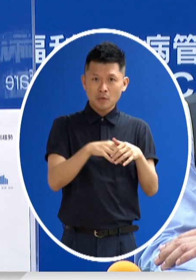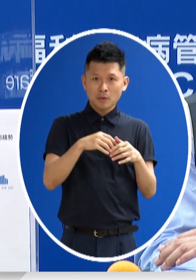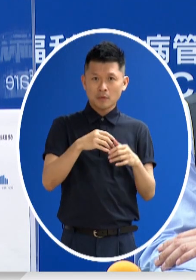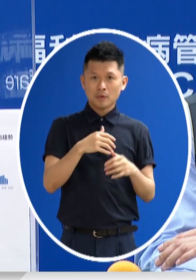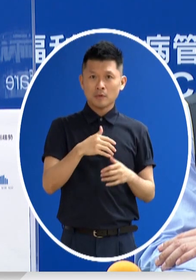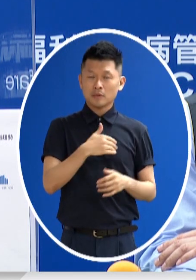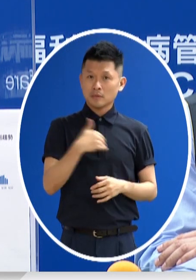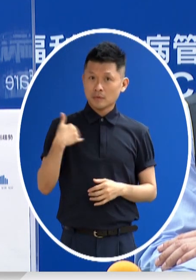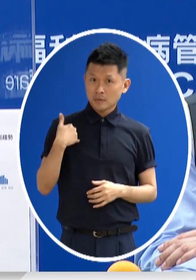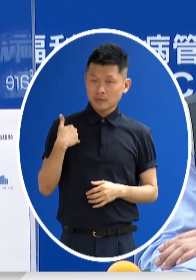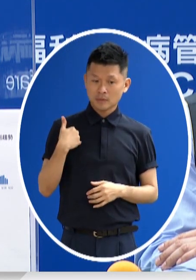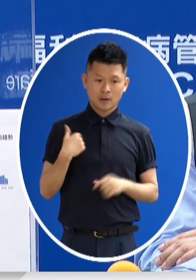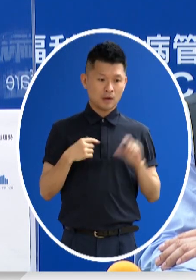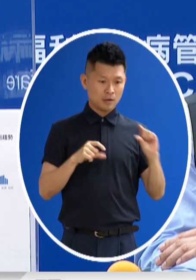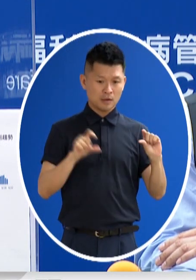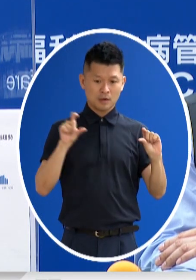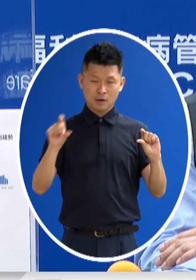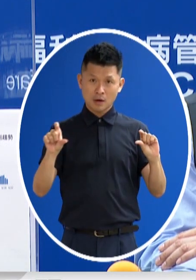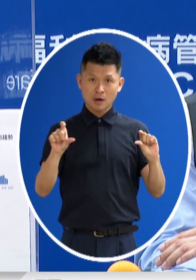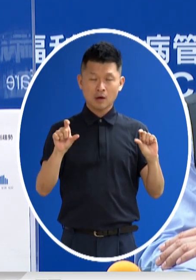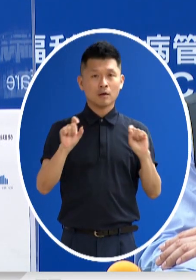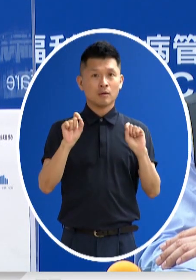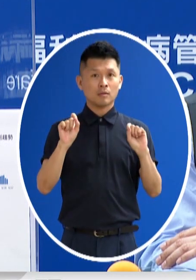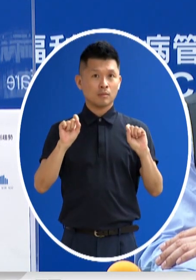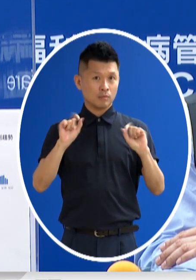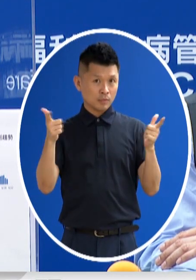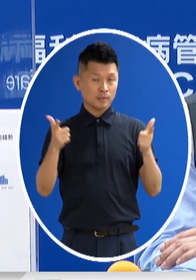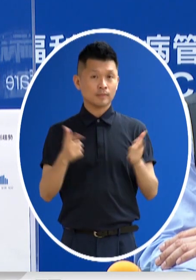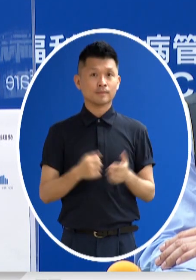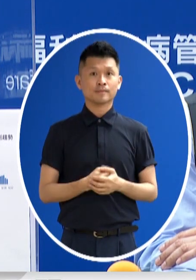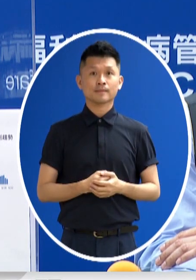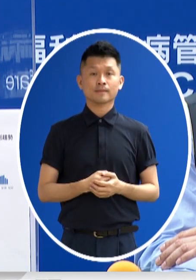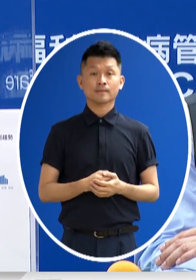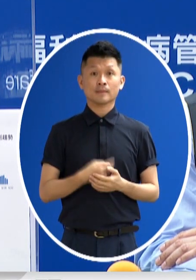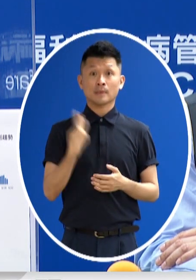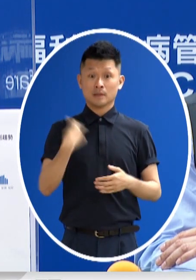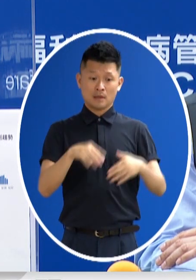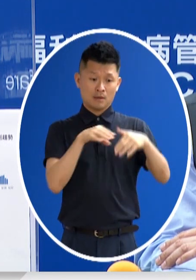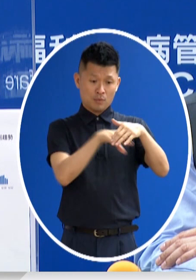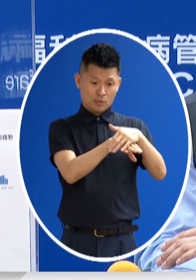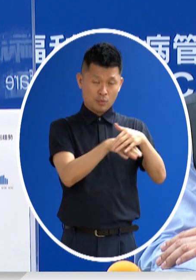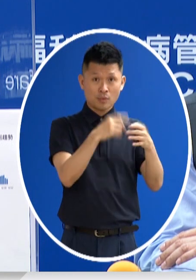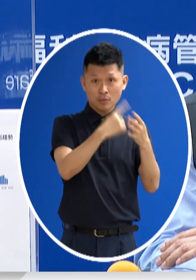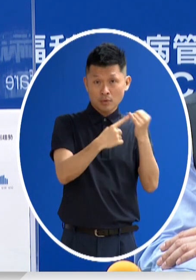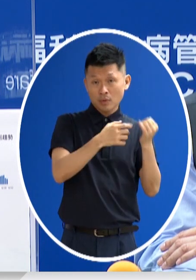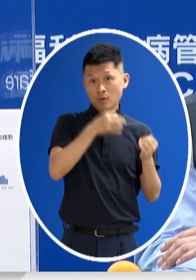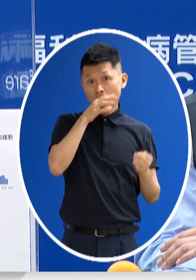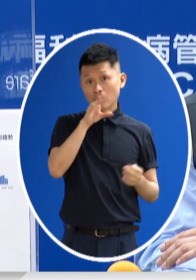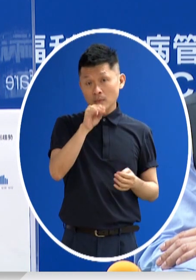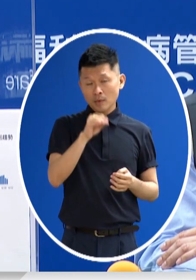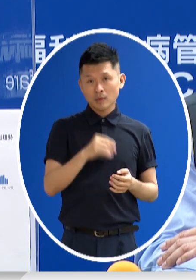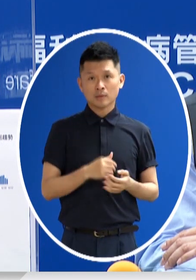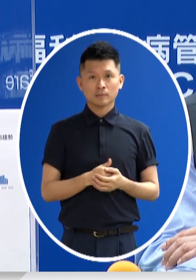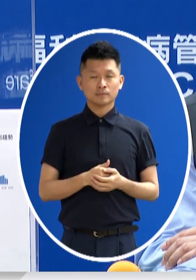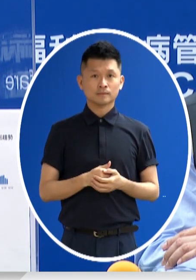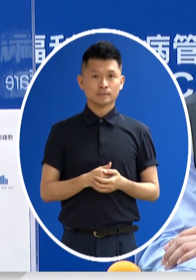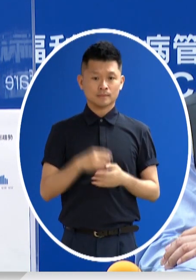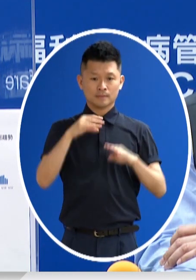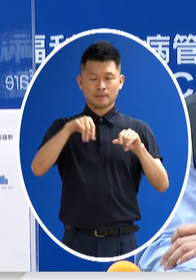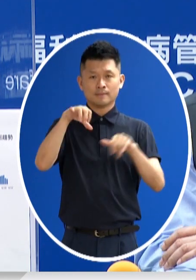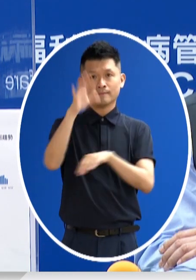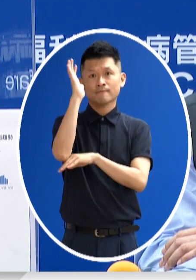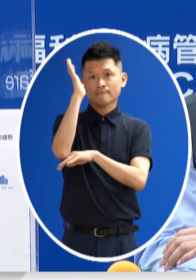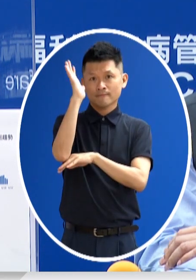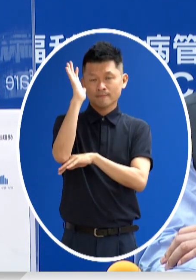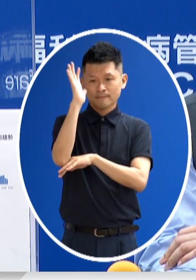供可能会不同的疫苗。好，那当然现在目前它有一个存量的问题，好，所以这个我们要经过跟我们地方政